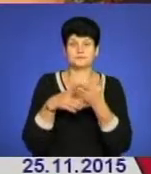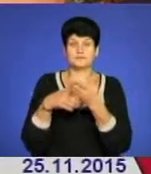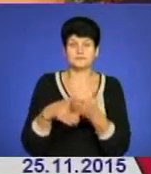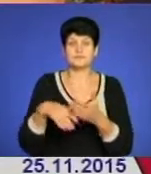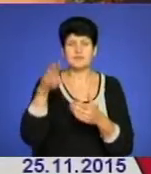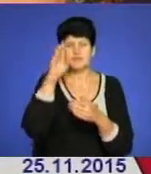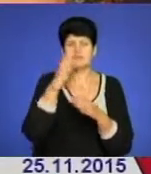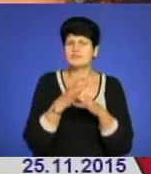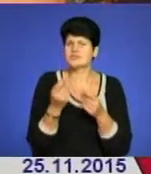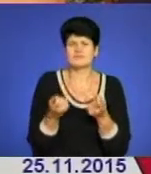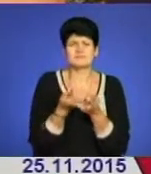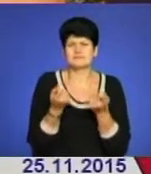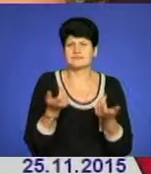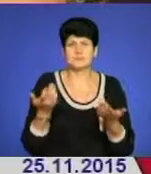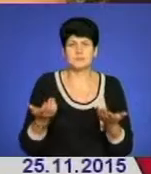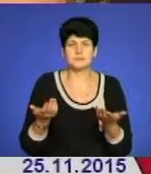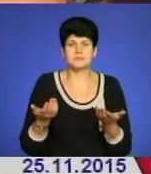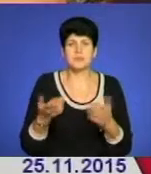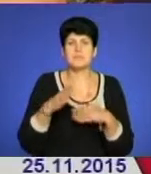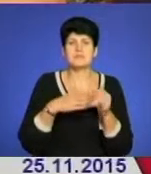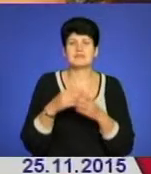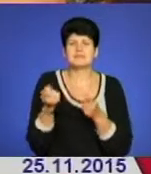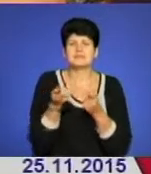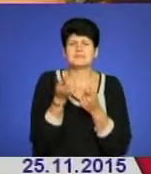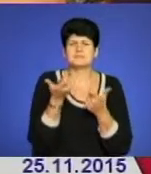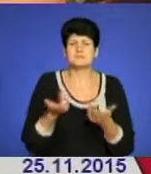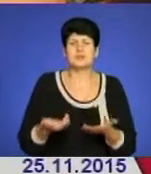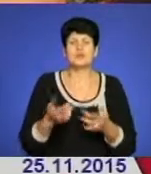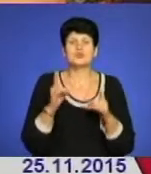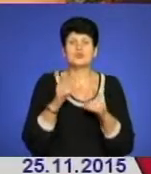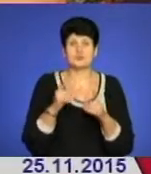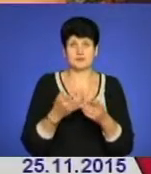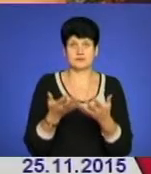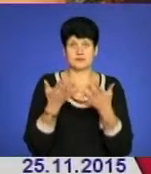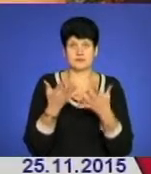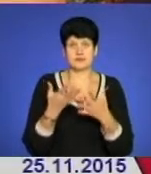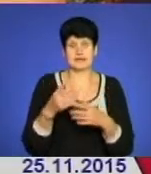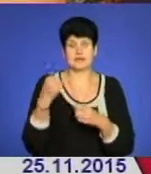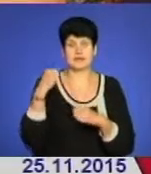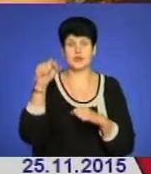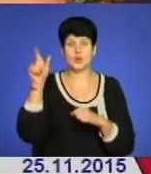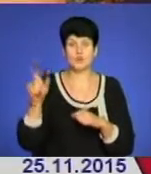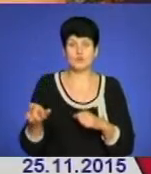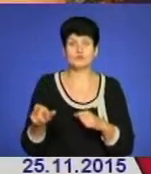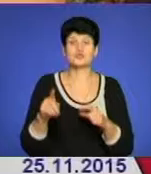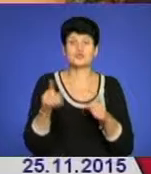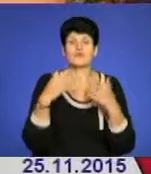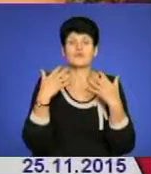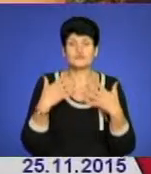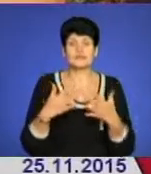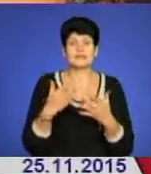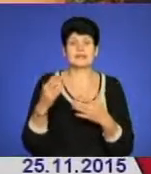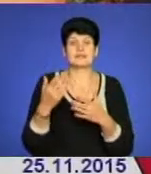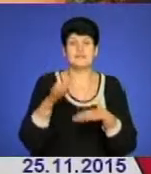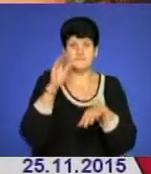державна частка там дуже мала, практично мізерна, що вони їх визнали героями, що вони вже, як то кажуть,